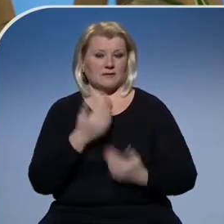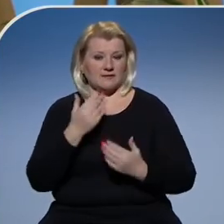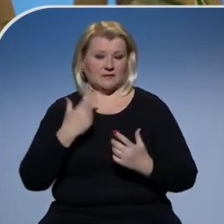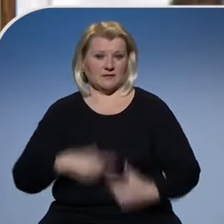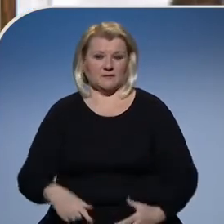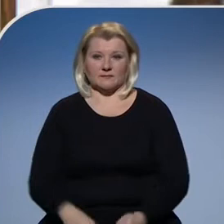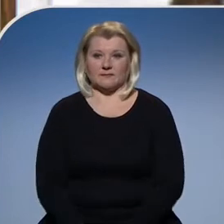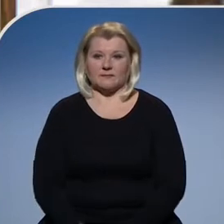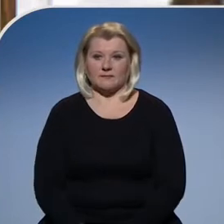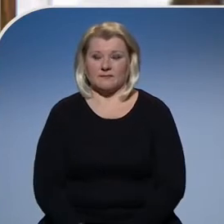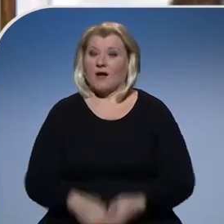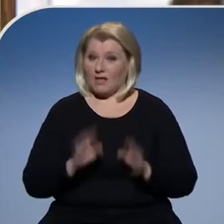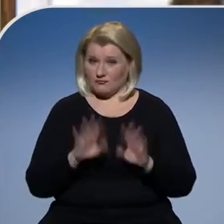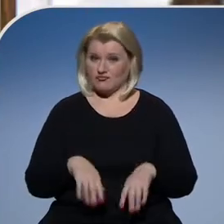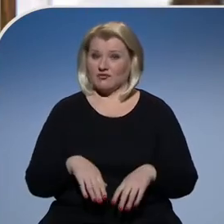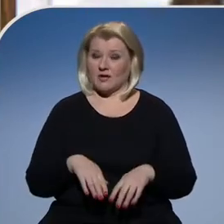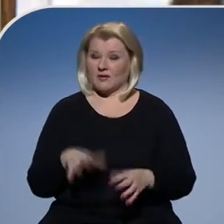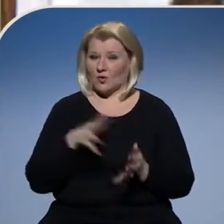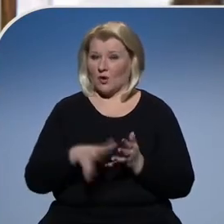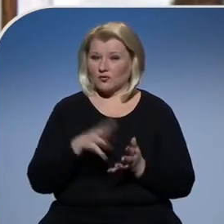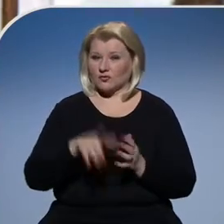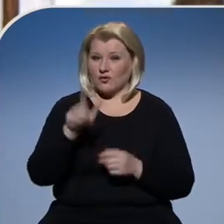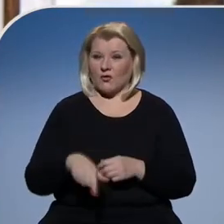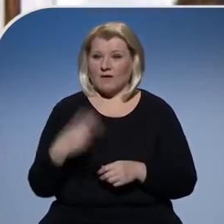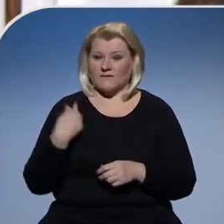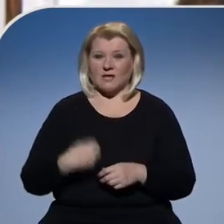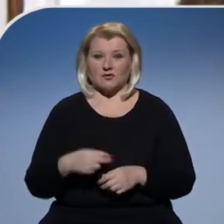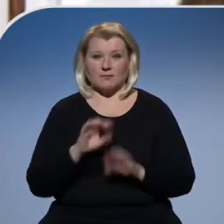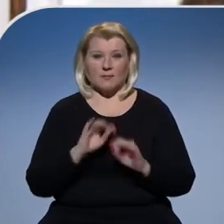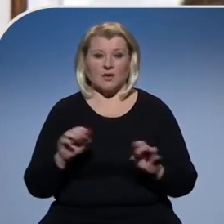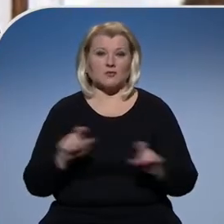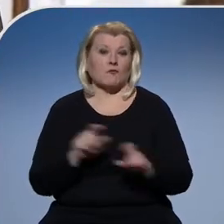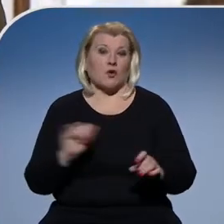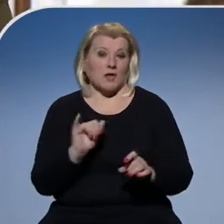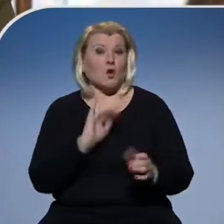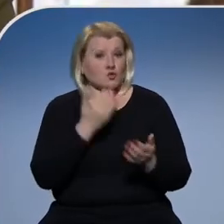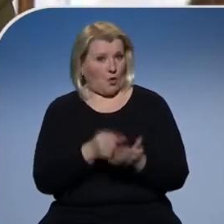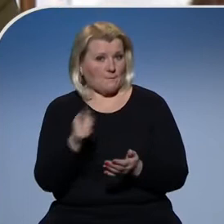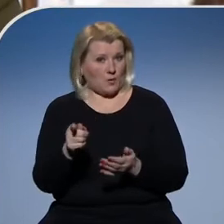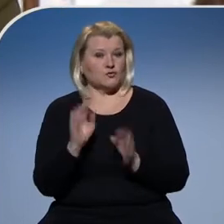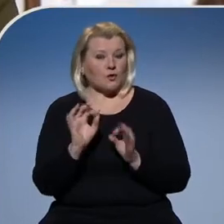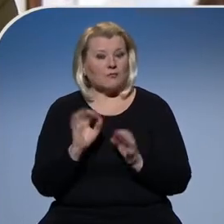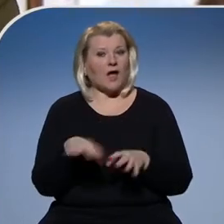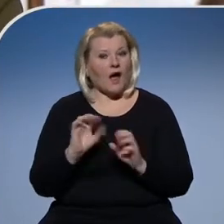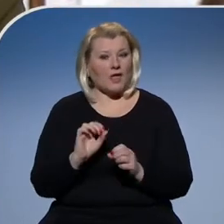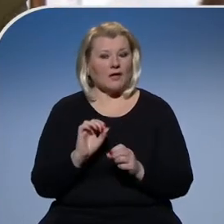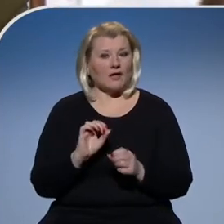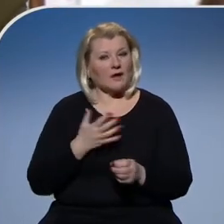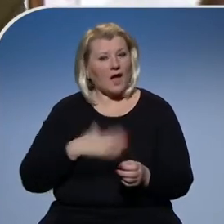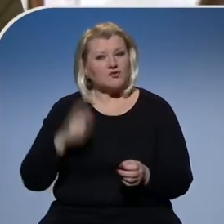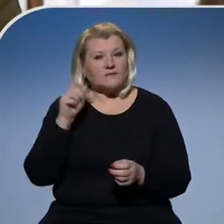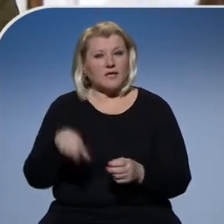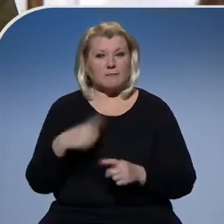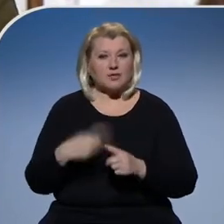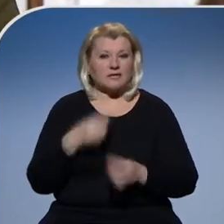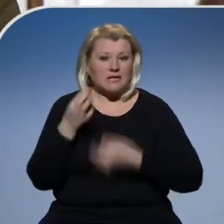toho finančního poradce, protože jako někoho vám doporučí, třeba dejme tomu někdo, ale nicméně jsou takové seznamy třeba nebo